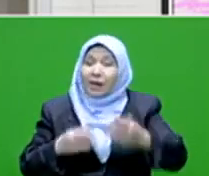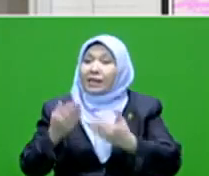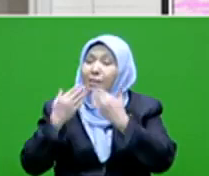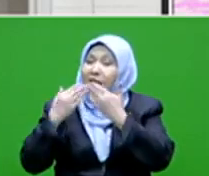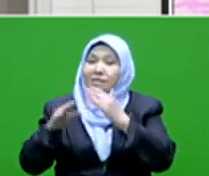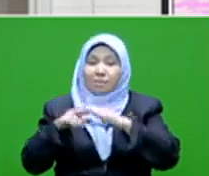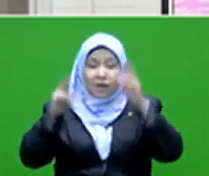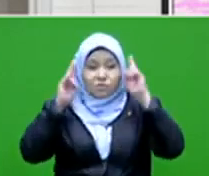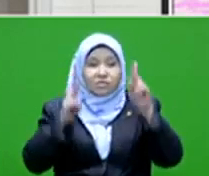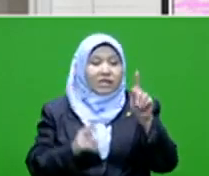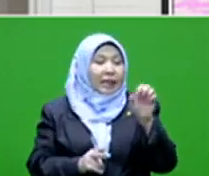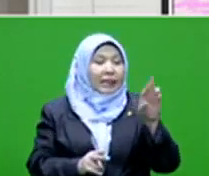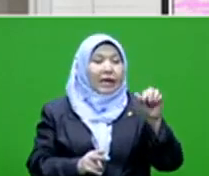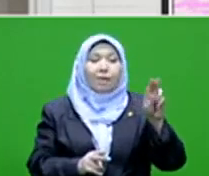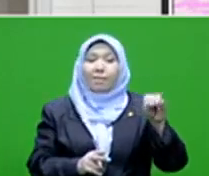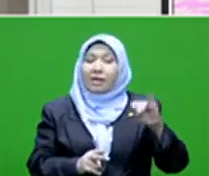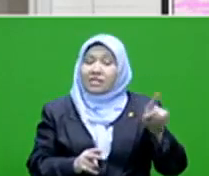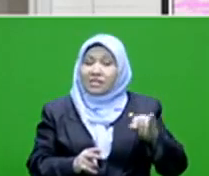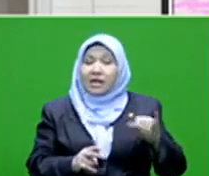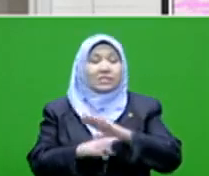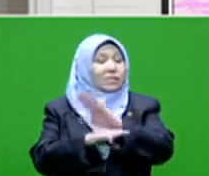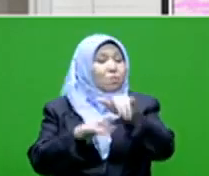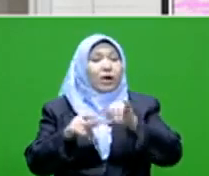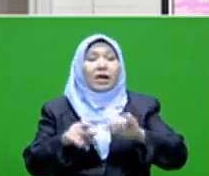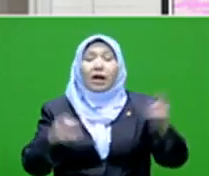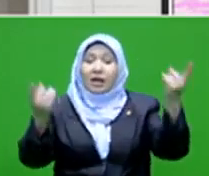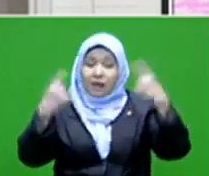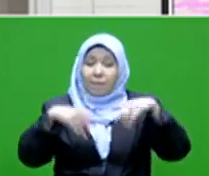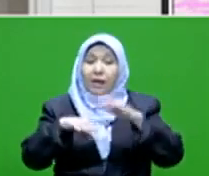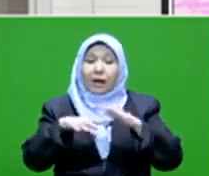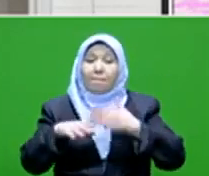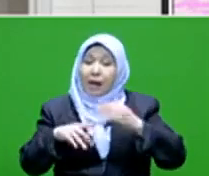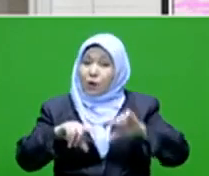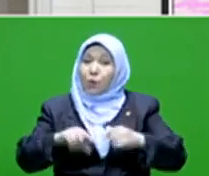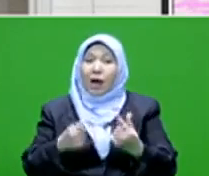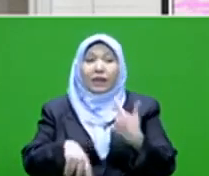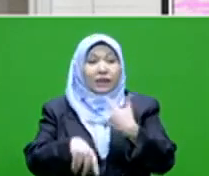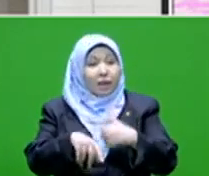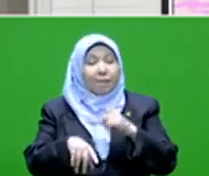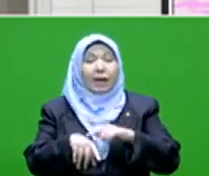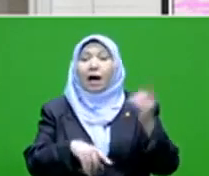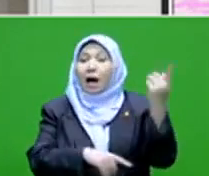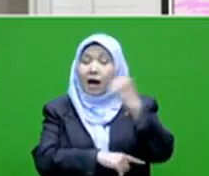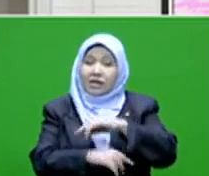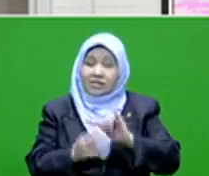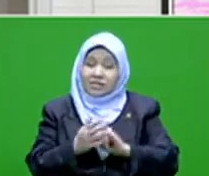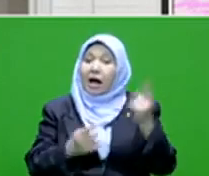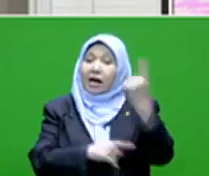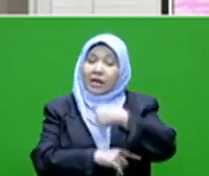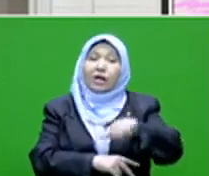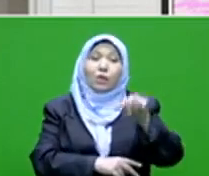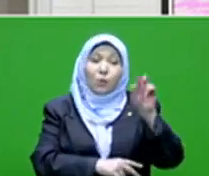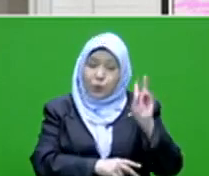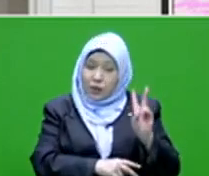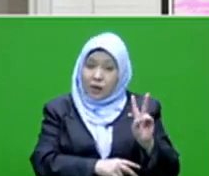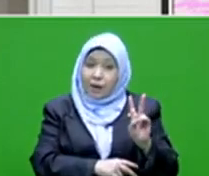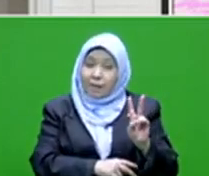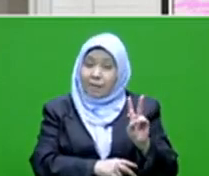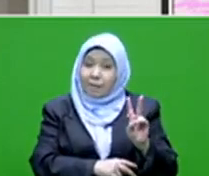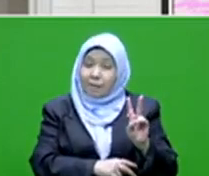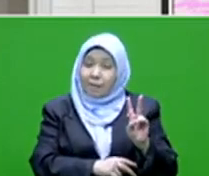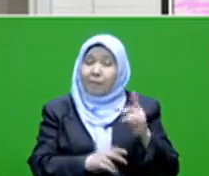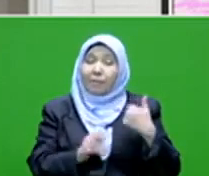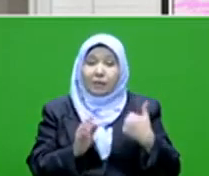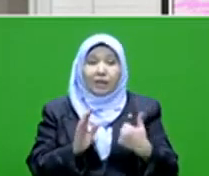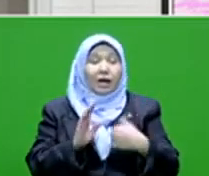kepada semua yang hadir pada My Quran Time pada hari ini. Dan hari ini hari yang kedua Ustaz ya. Bersiaran